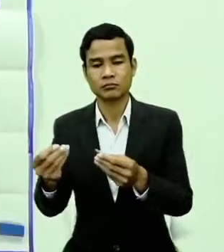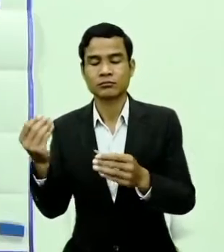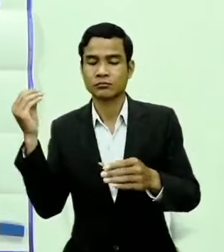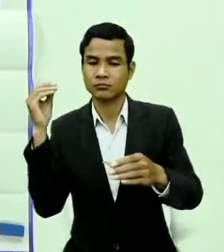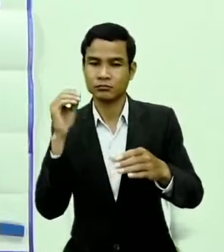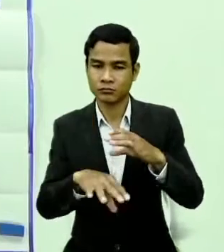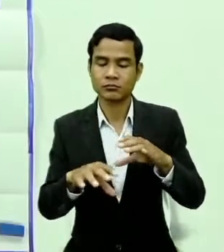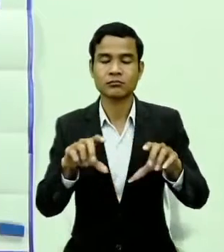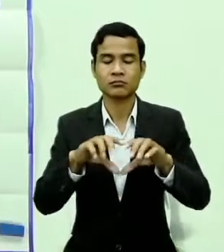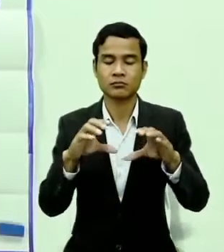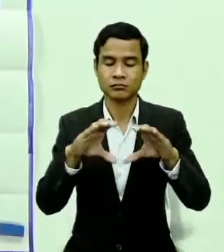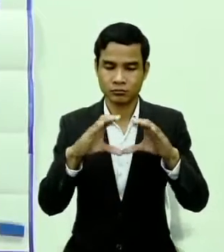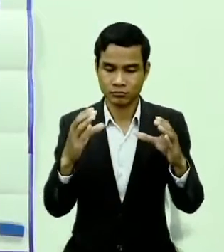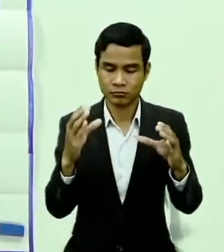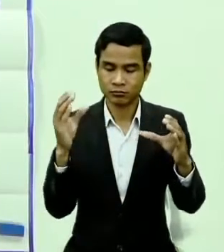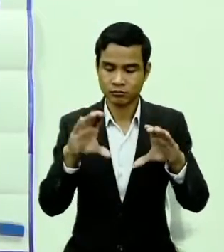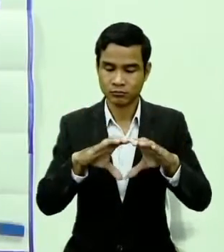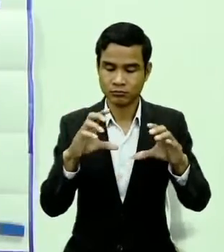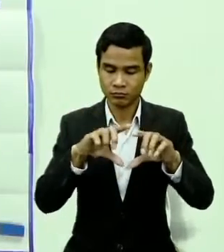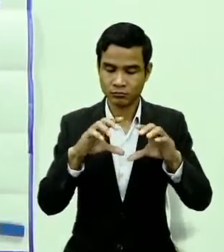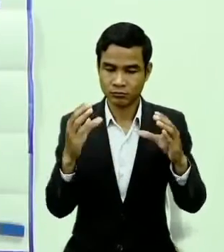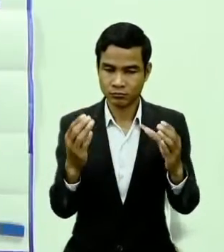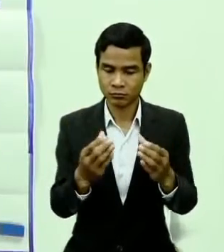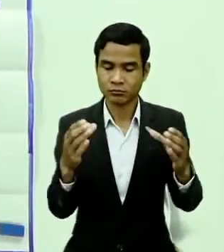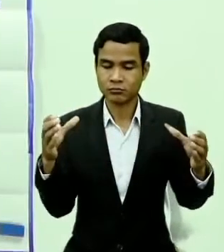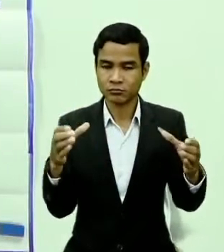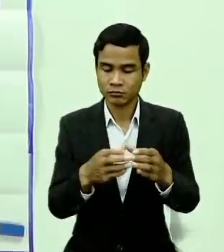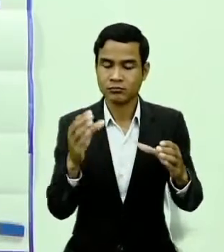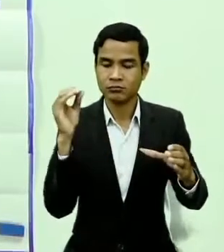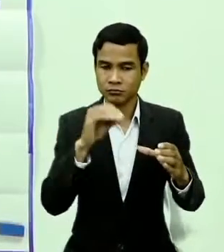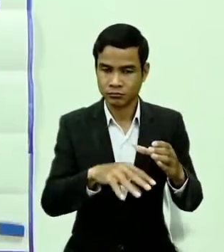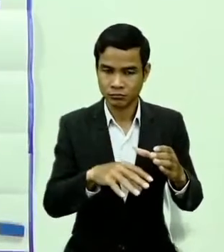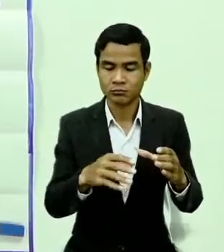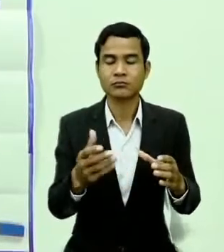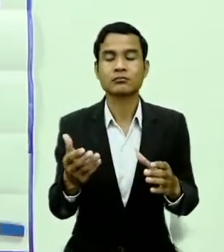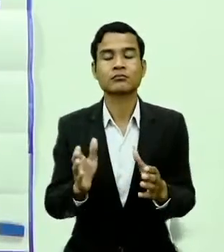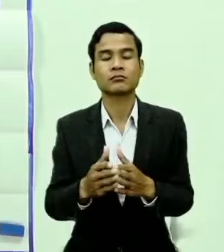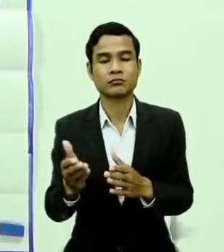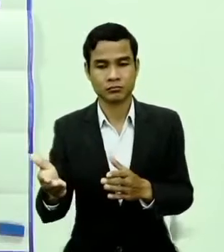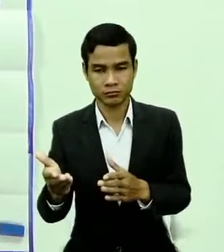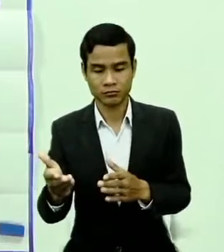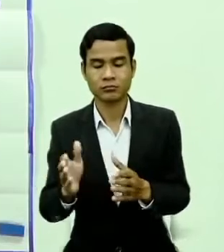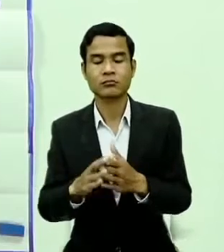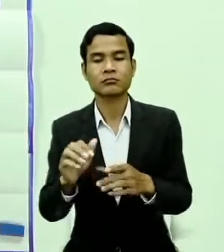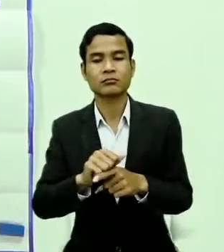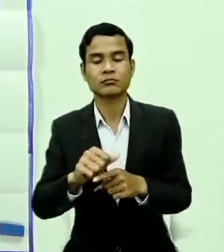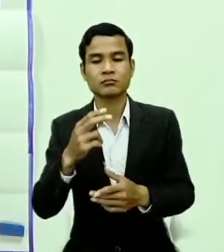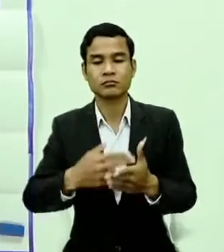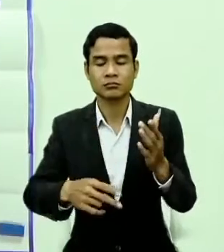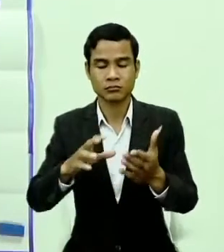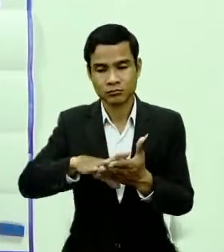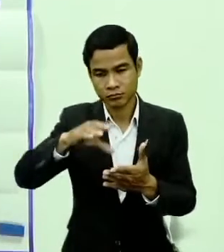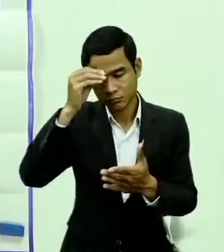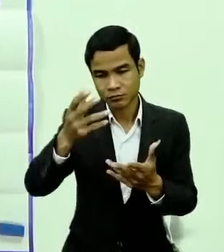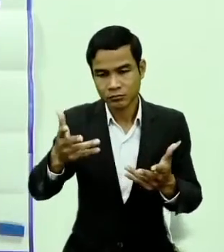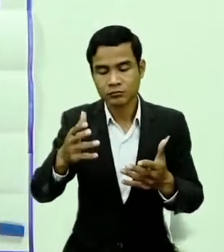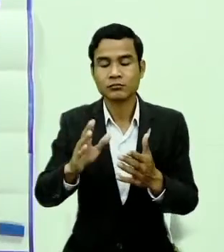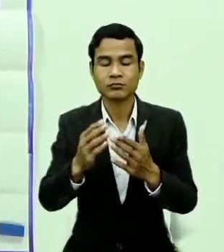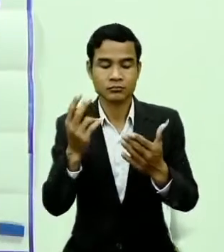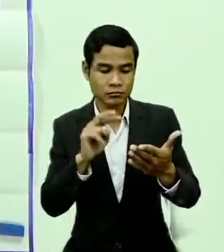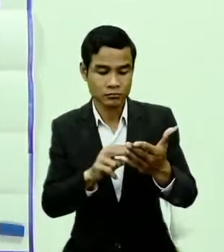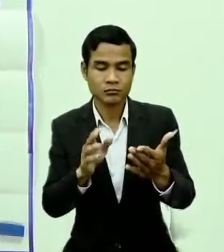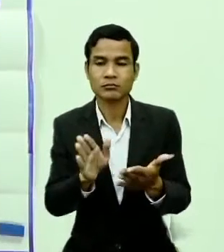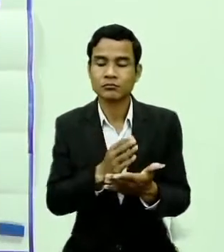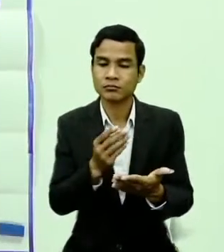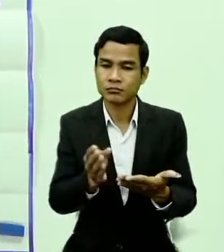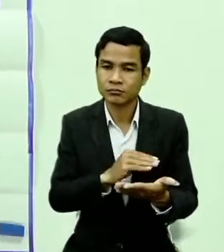cổng được chứ nét con ạ nâng từ mơ thà họ ngày nâng bộ mạ dương hiến vị ấy kỳ thư lùng hạt ấy khá chẳng còn bao giờ mới sắp hơi sắc xa